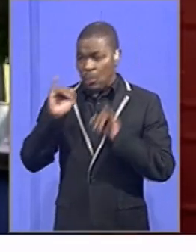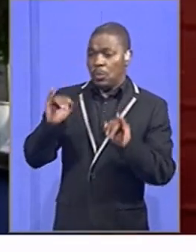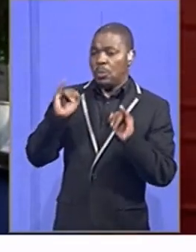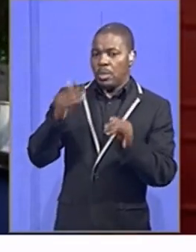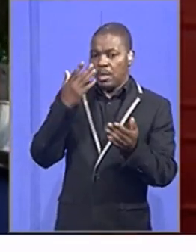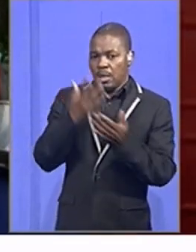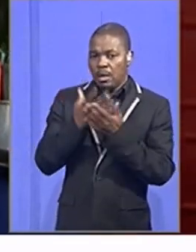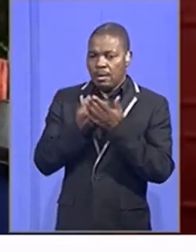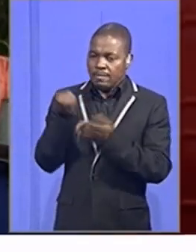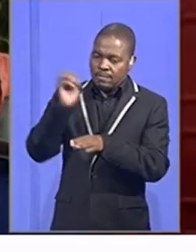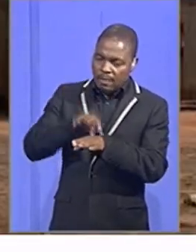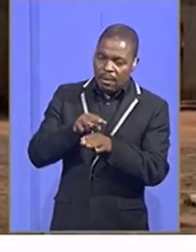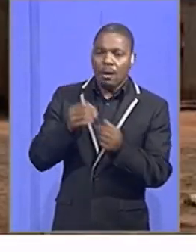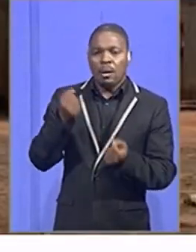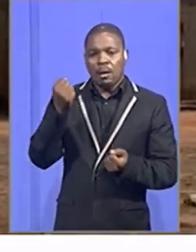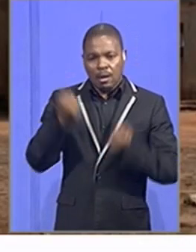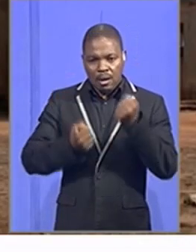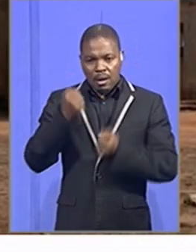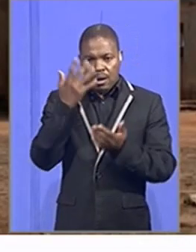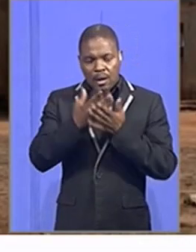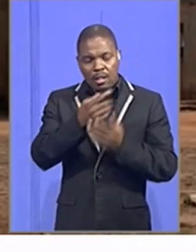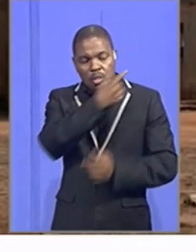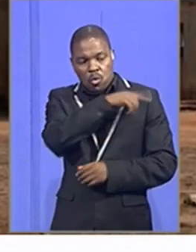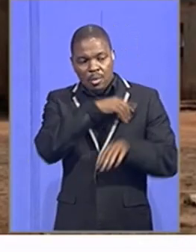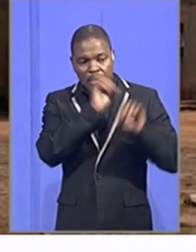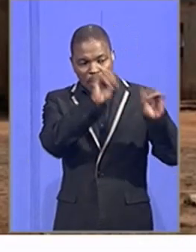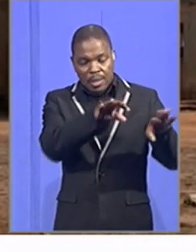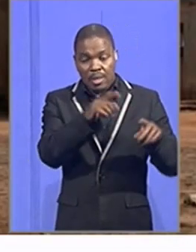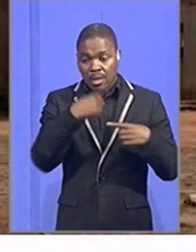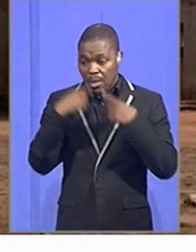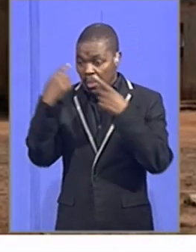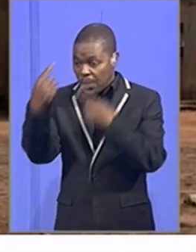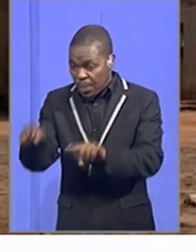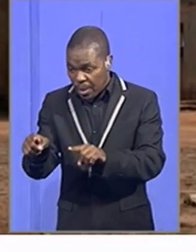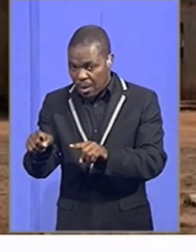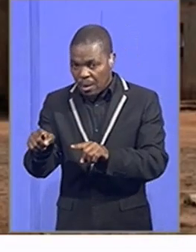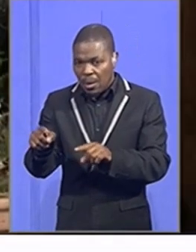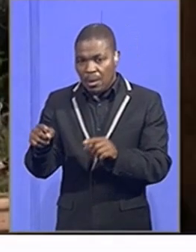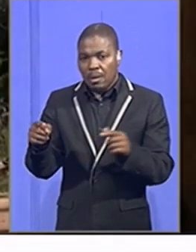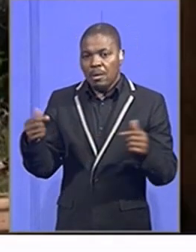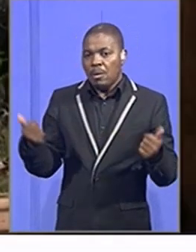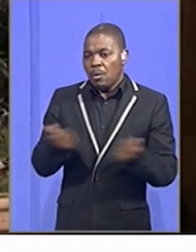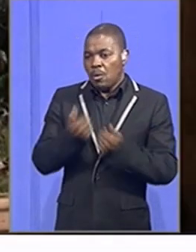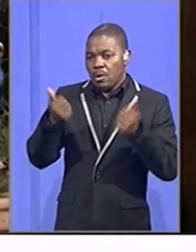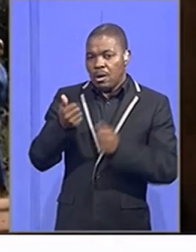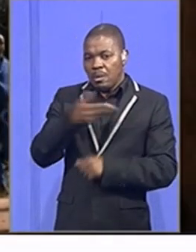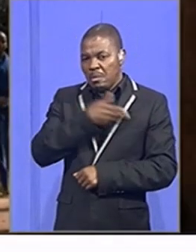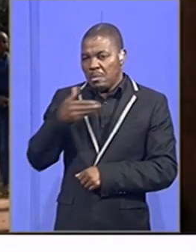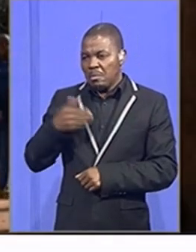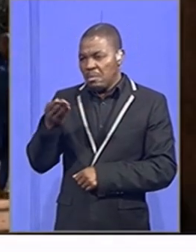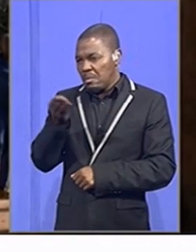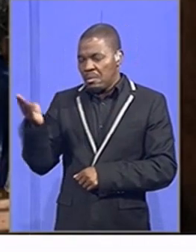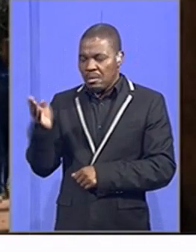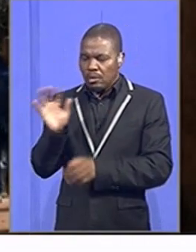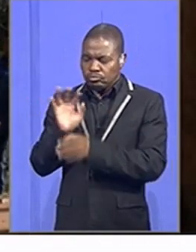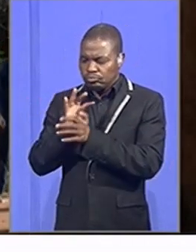ga tle ka pele ke motse ke mo itse ko tleliniking. So ga ke tsena fo teng ke le sentse batho bonne ba ba sela le fo ene